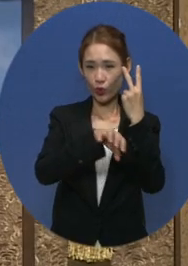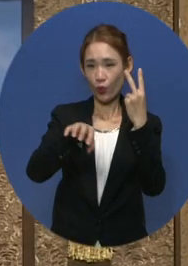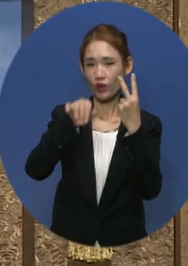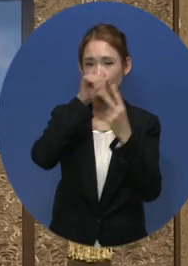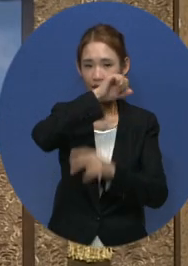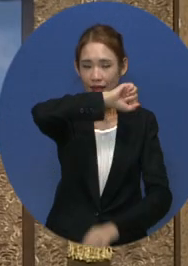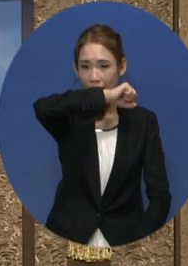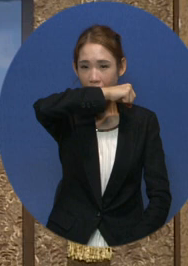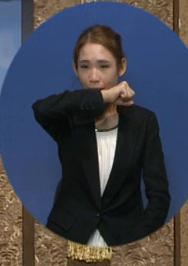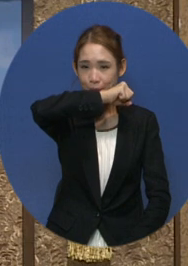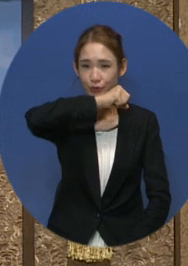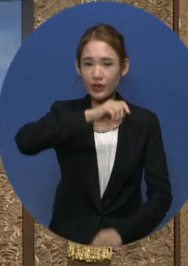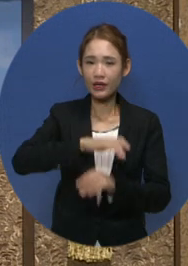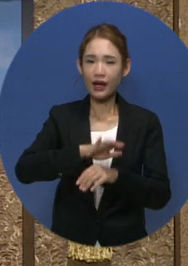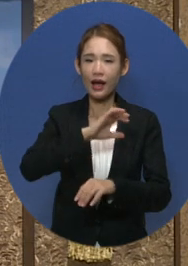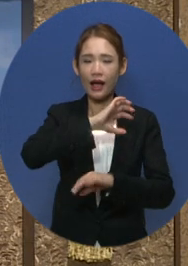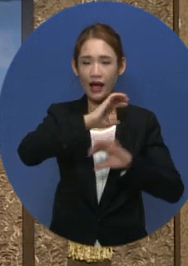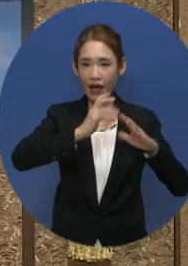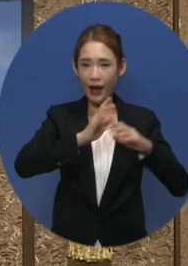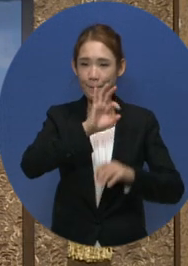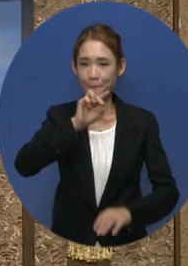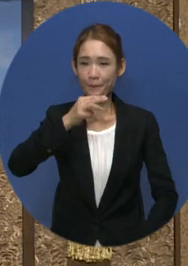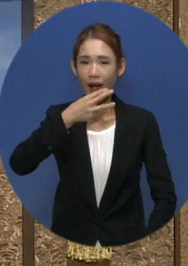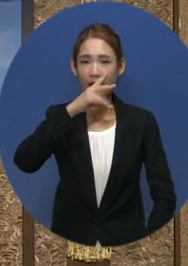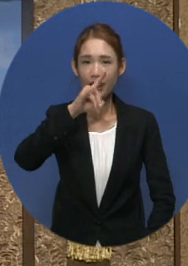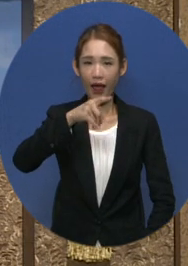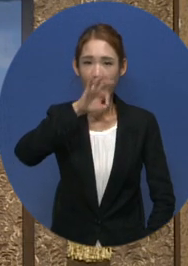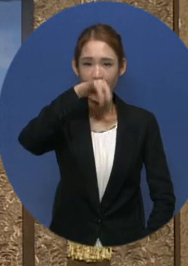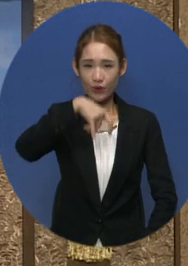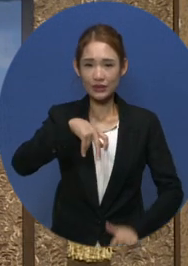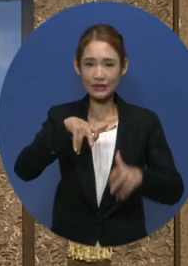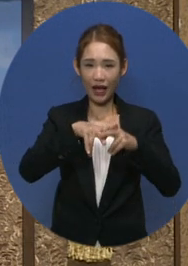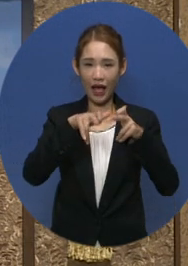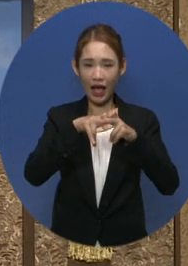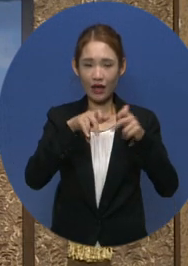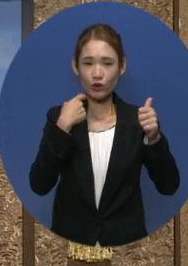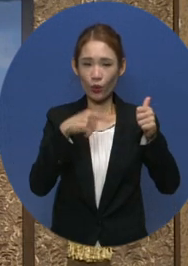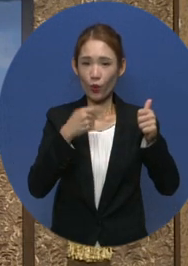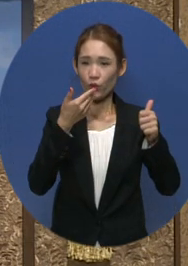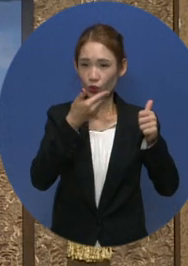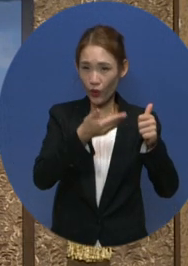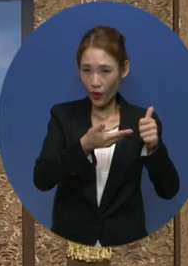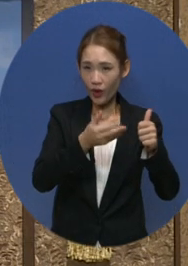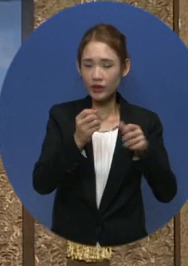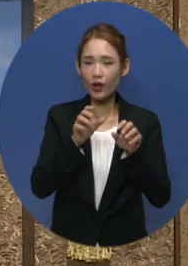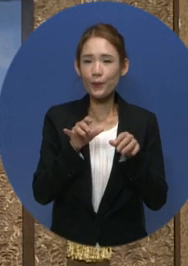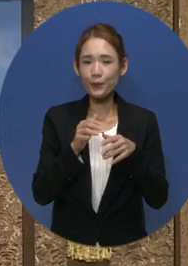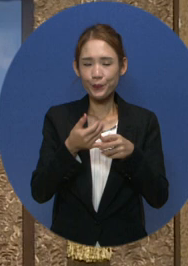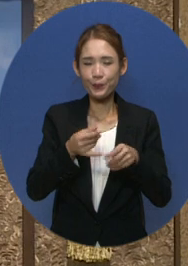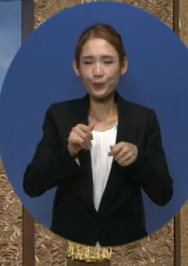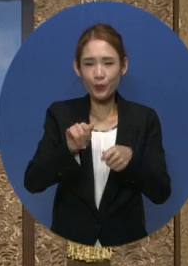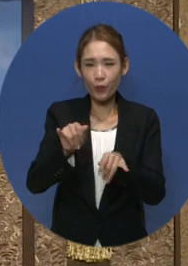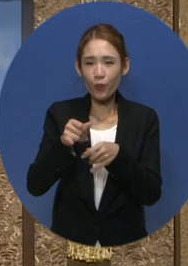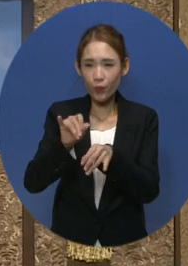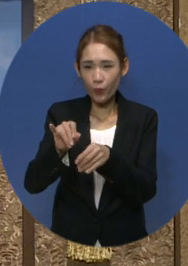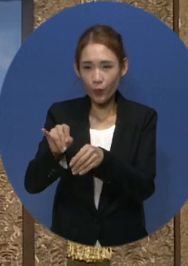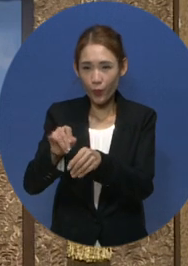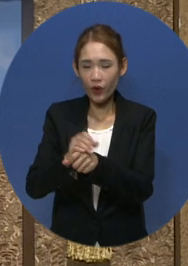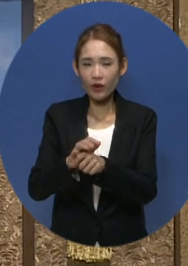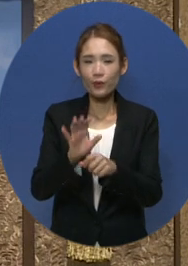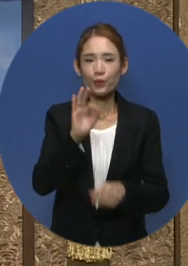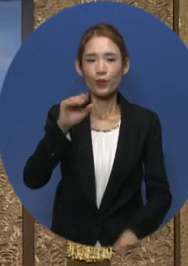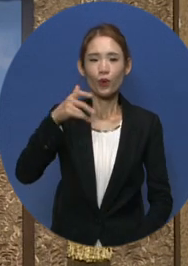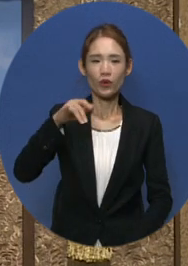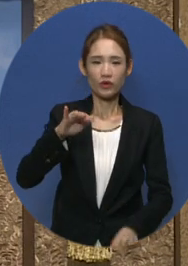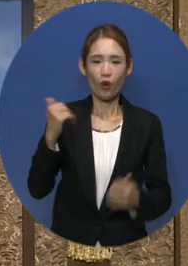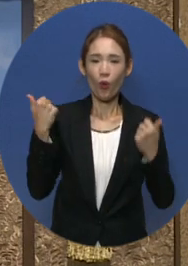아프리카 말라위에서 저희가 장애인들을 교육시켜 가지고 네. 봉제 공장을 운영하고 있습니다. 봉제 공장. 네. 그래서